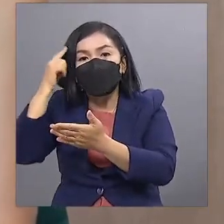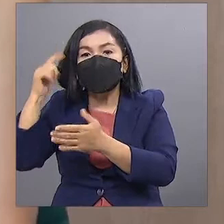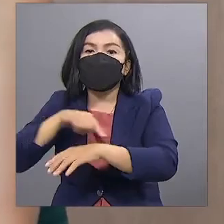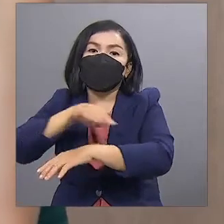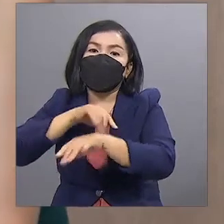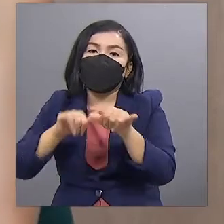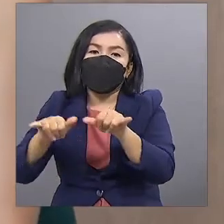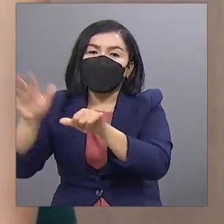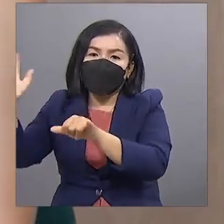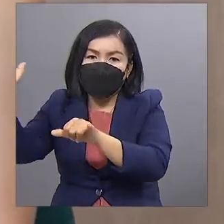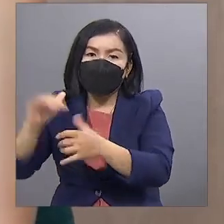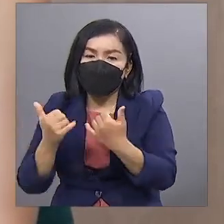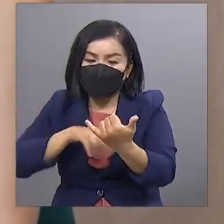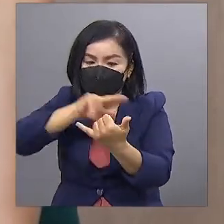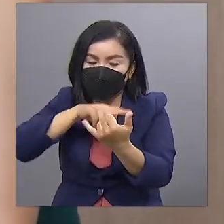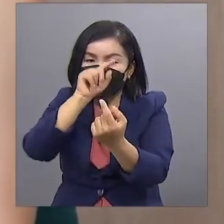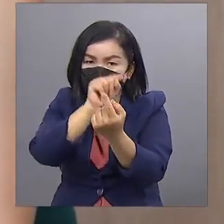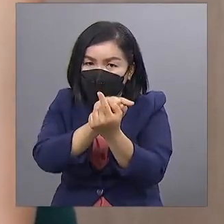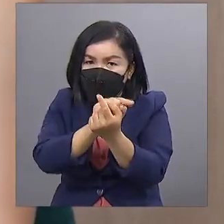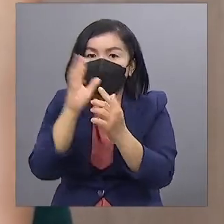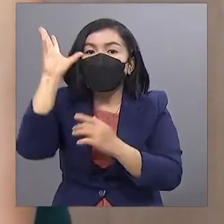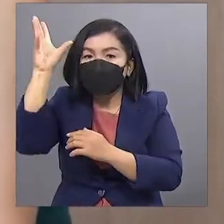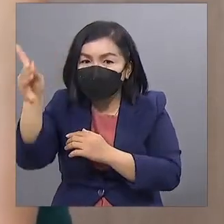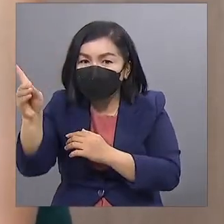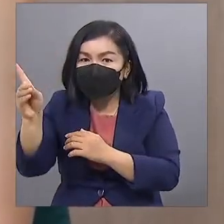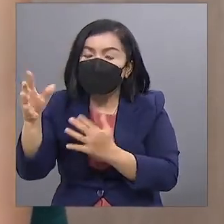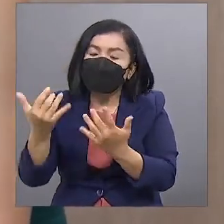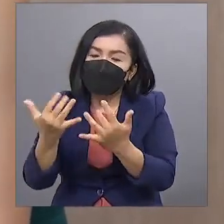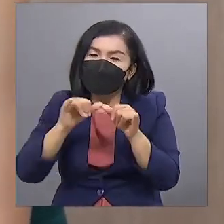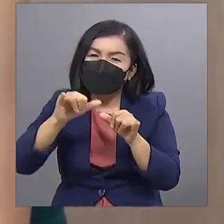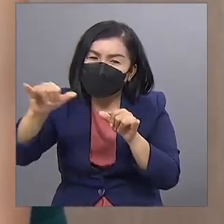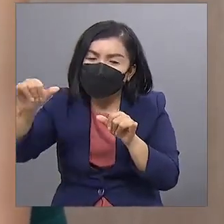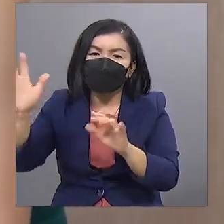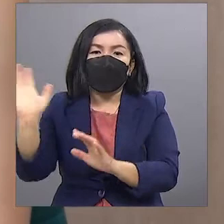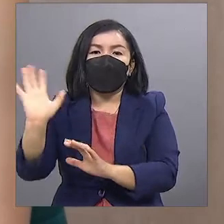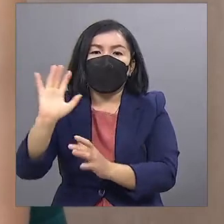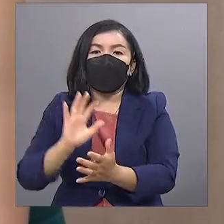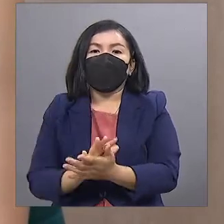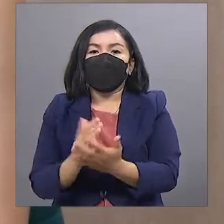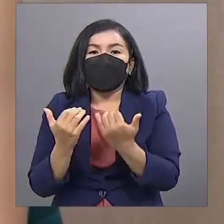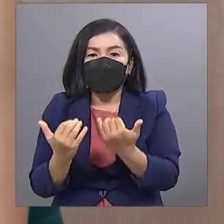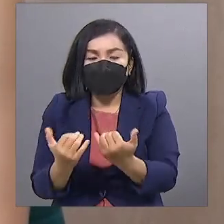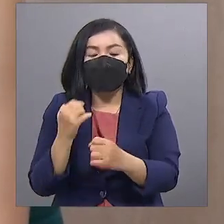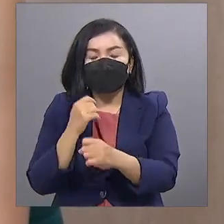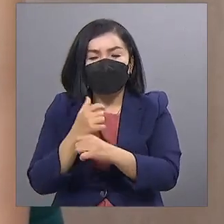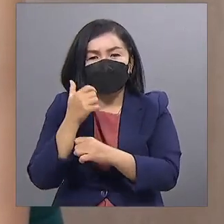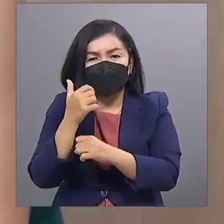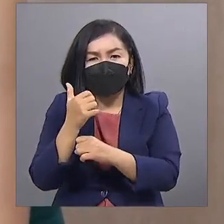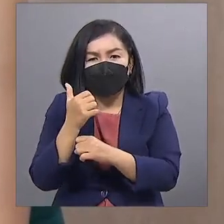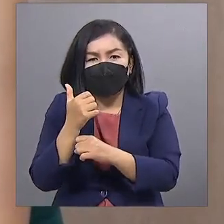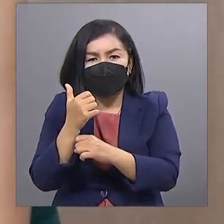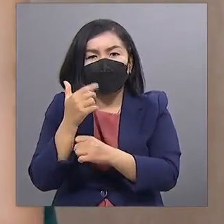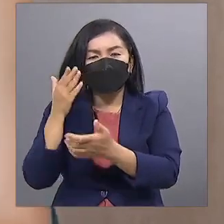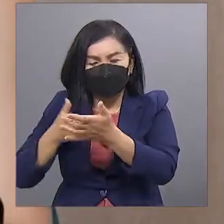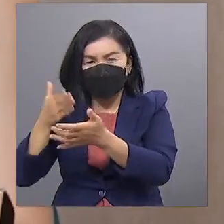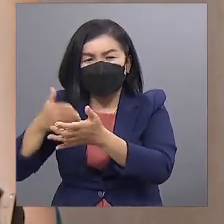วตรวจวันนี้เข้ารบบคร่งนี้ยามาอกวานนึง อะไรแบนี้ค่ะแต่กทำได้ไม่ค่อยสมบูรณะเพระช่งนั้นก็ค